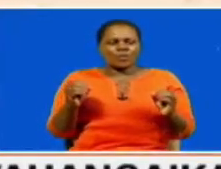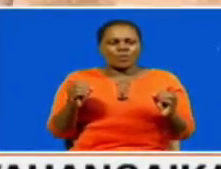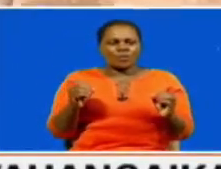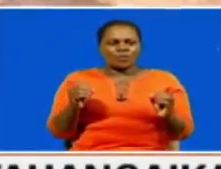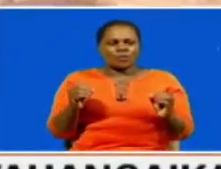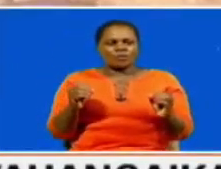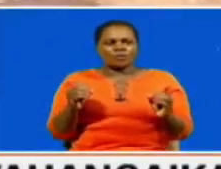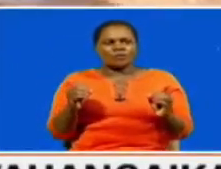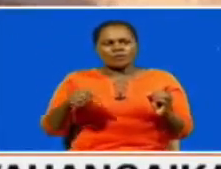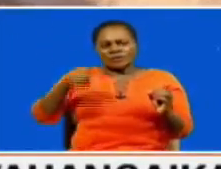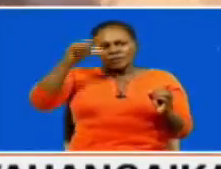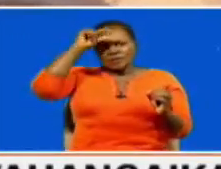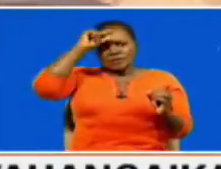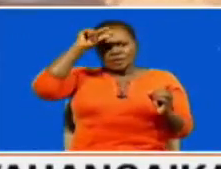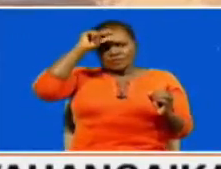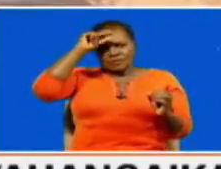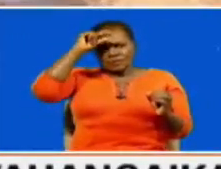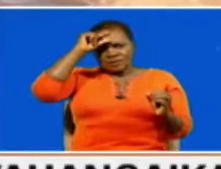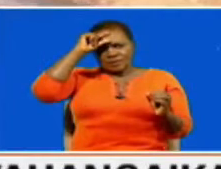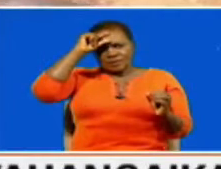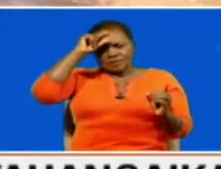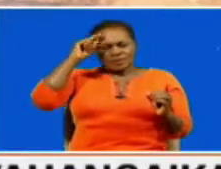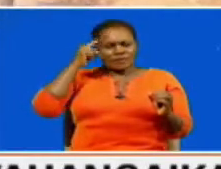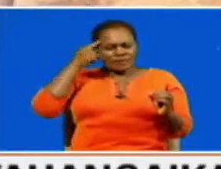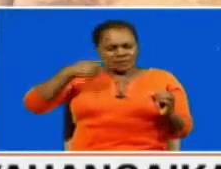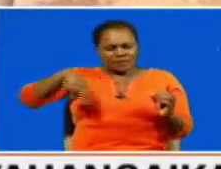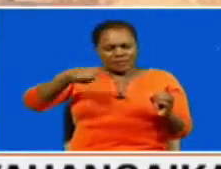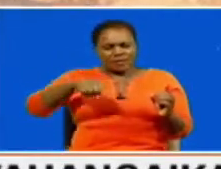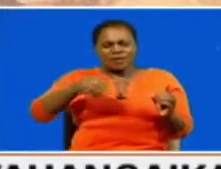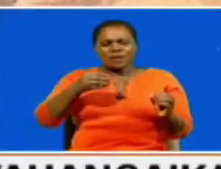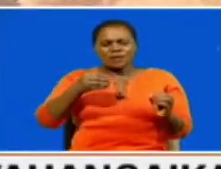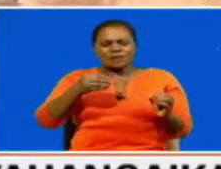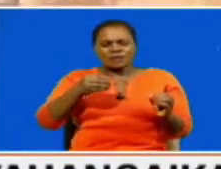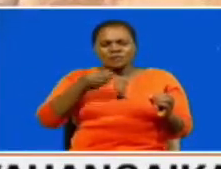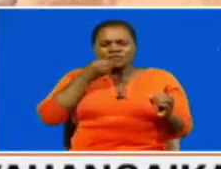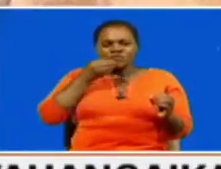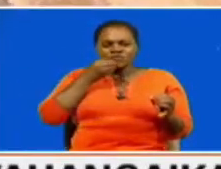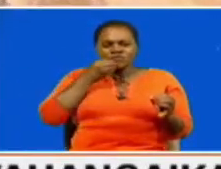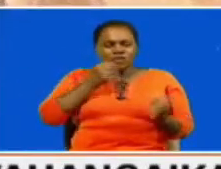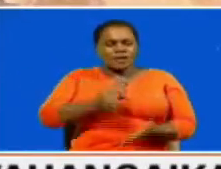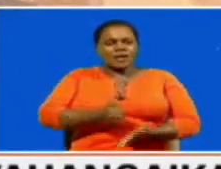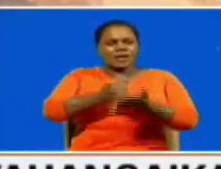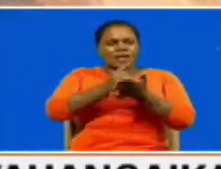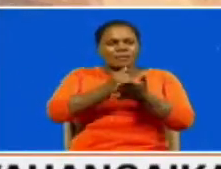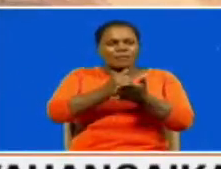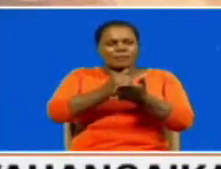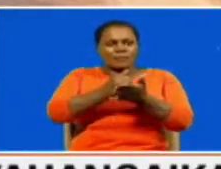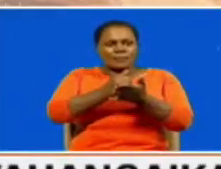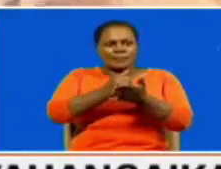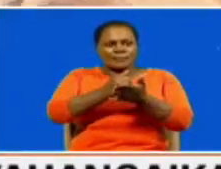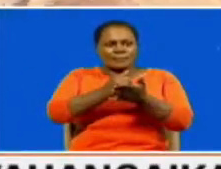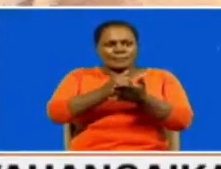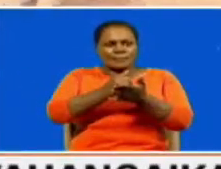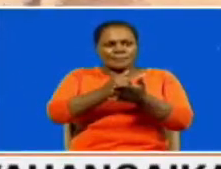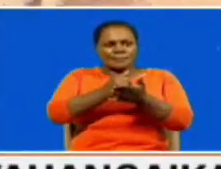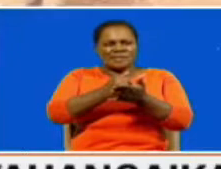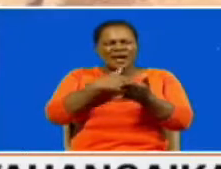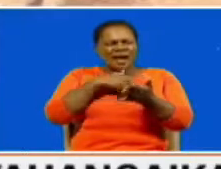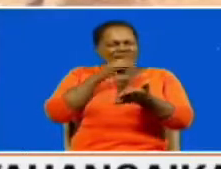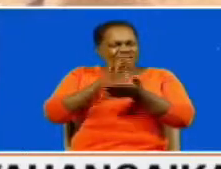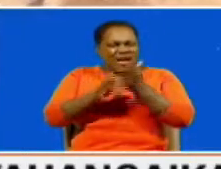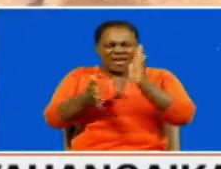tu. Serikali atusaidie kwa chakula na msaada yetu, hata hakuna maburangeti, hakuna